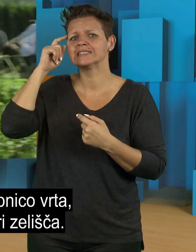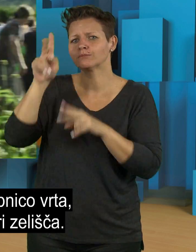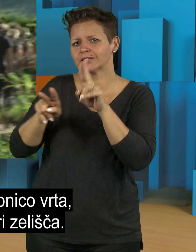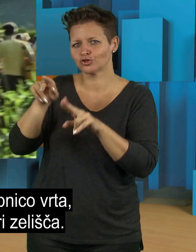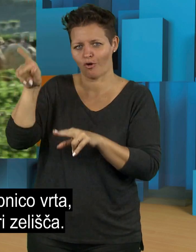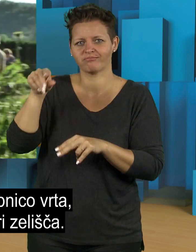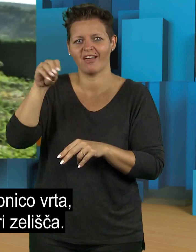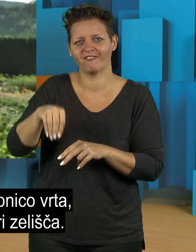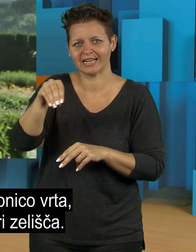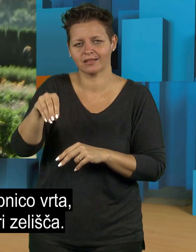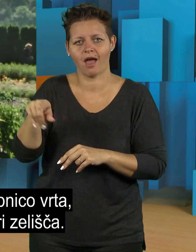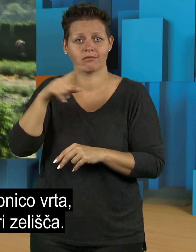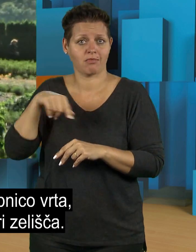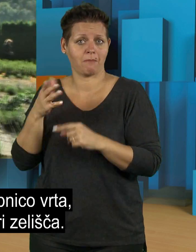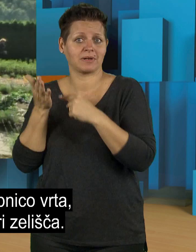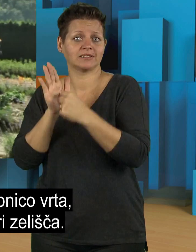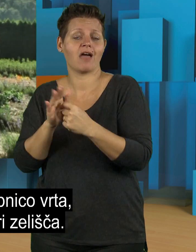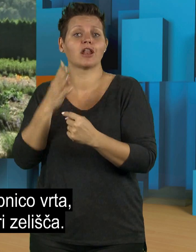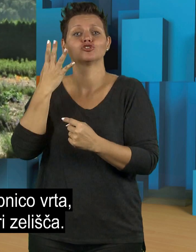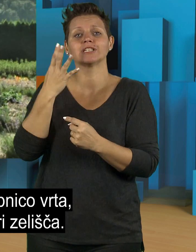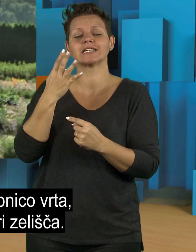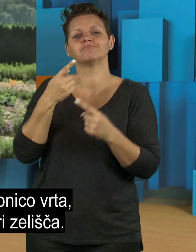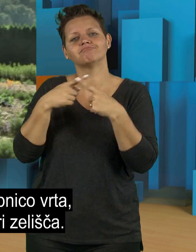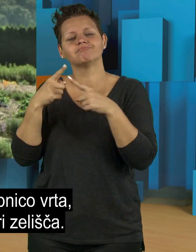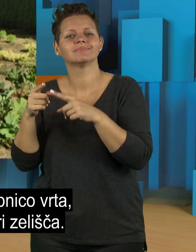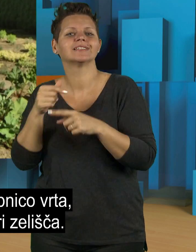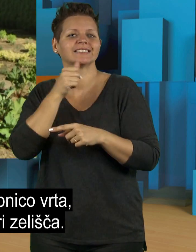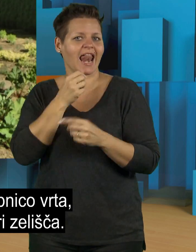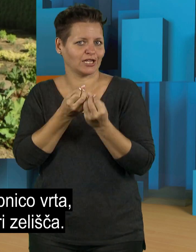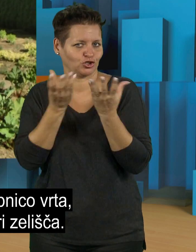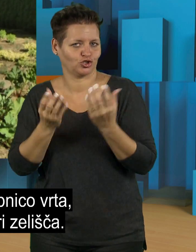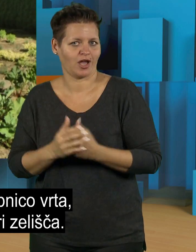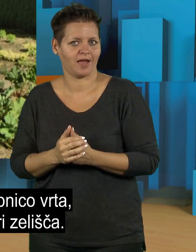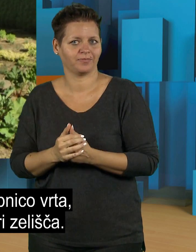Pogovarjali smo se s skrbnico vrta, ki nam je predstavila 4 zelišča.